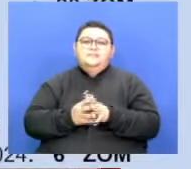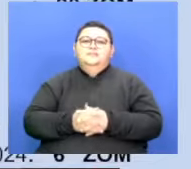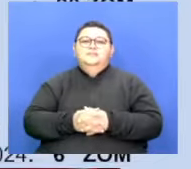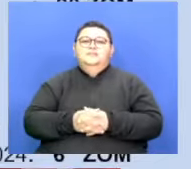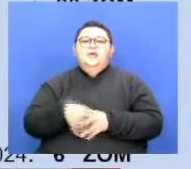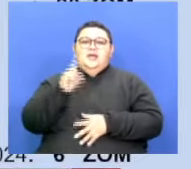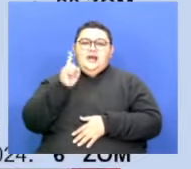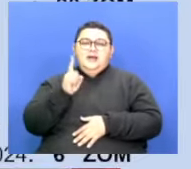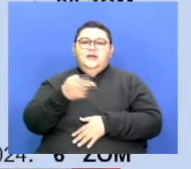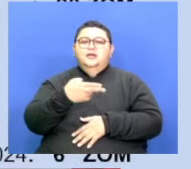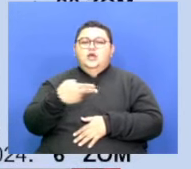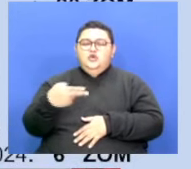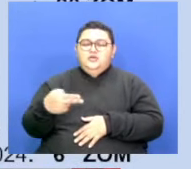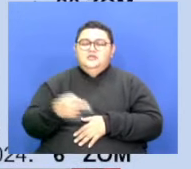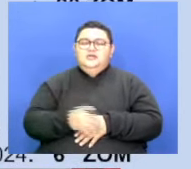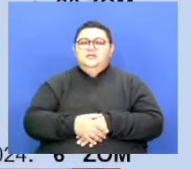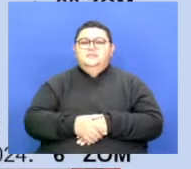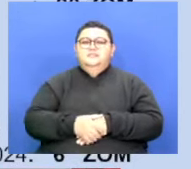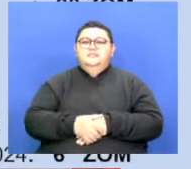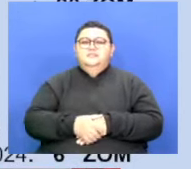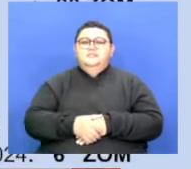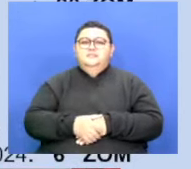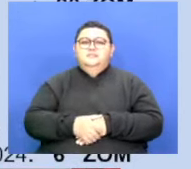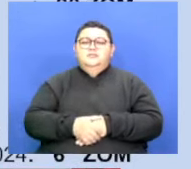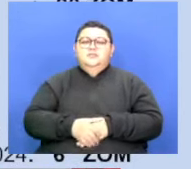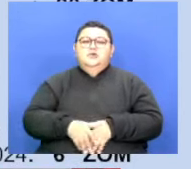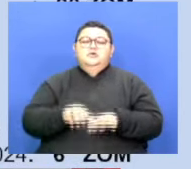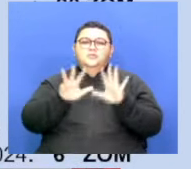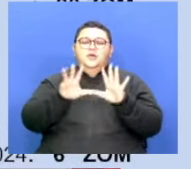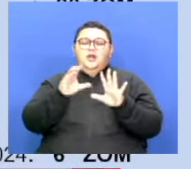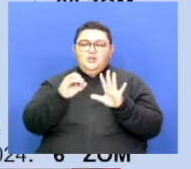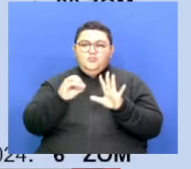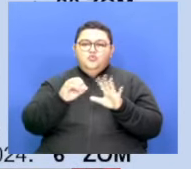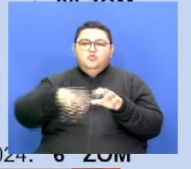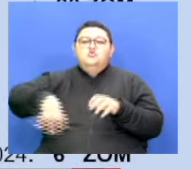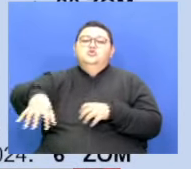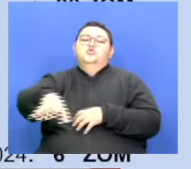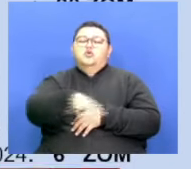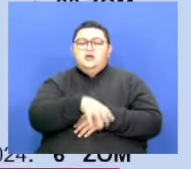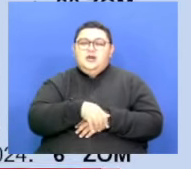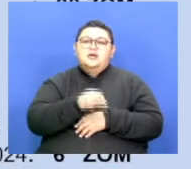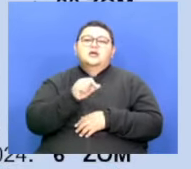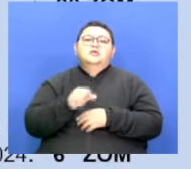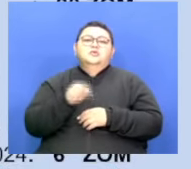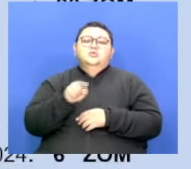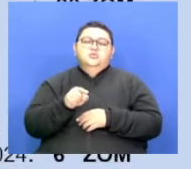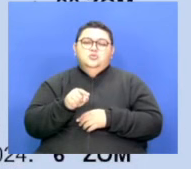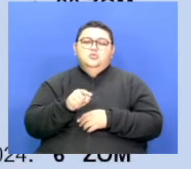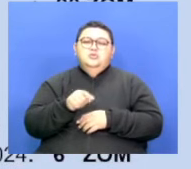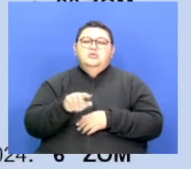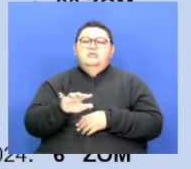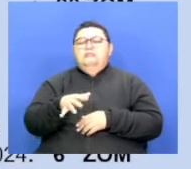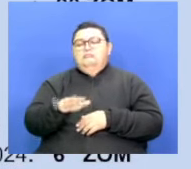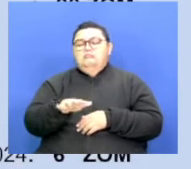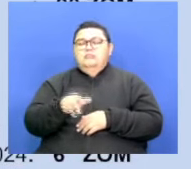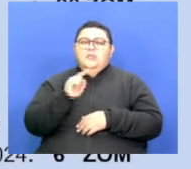ada di Indonesia sebanyak 90 Zoom atau 13% diprediksi